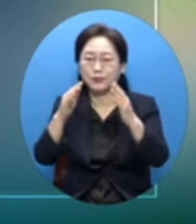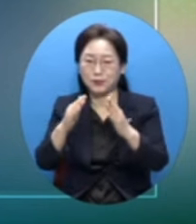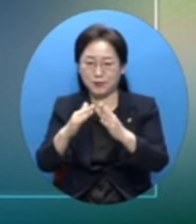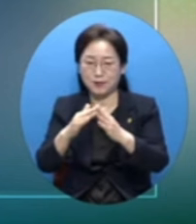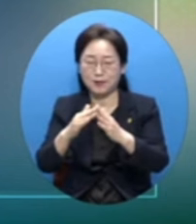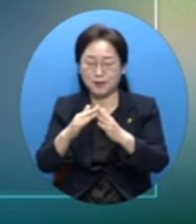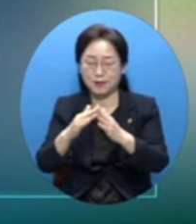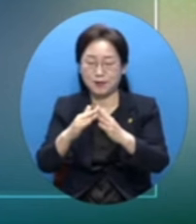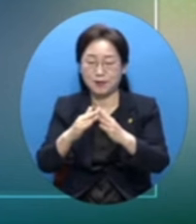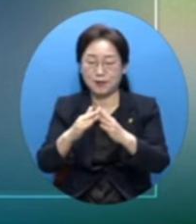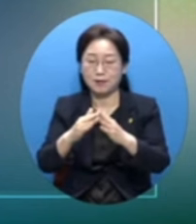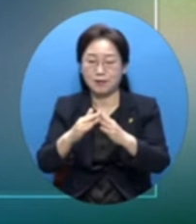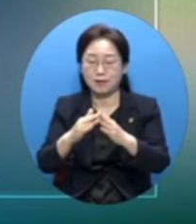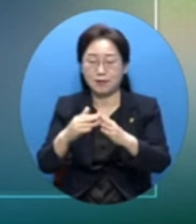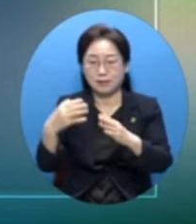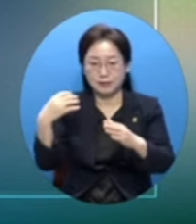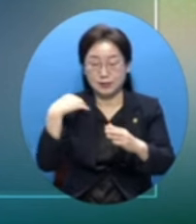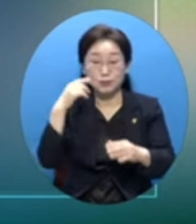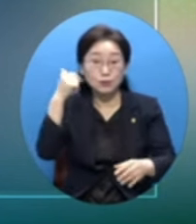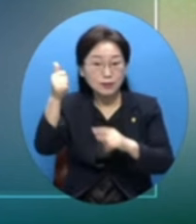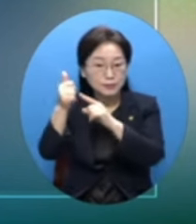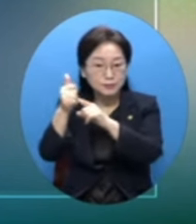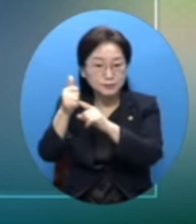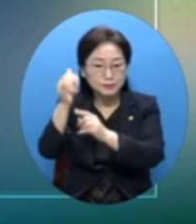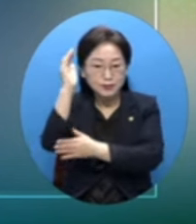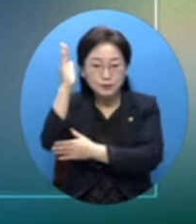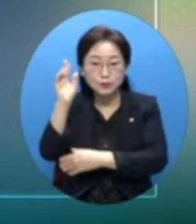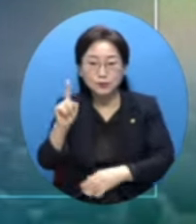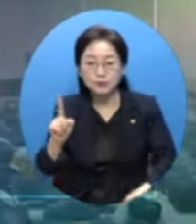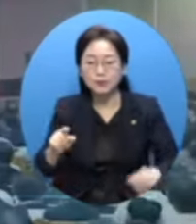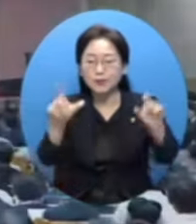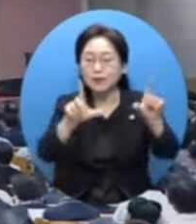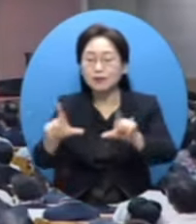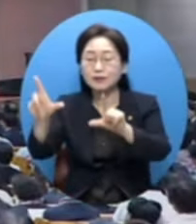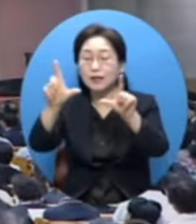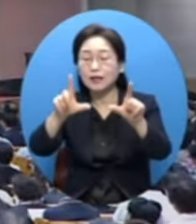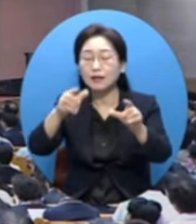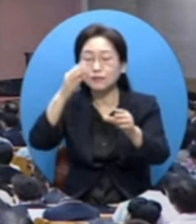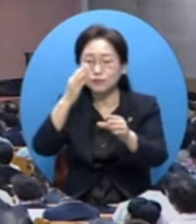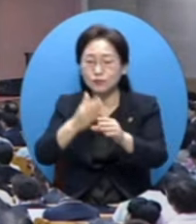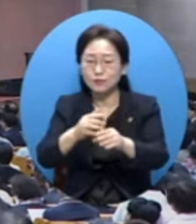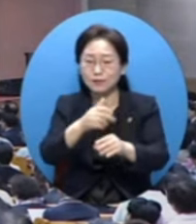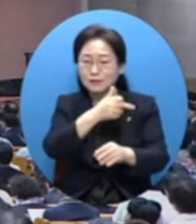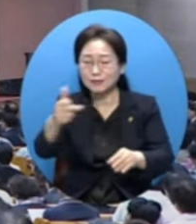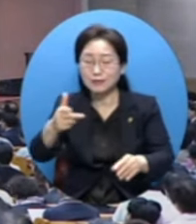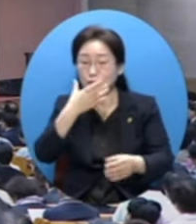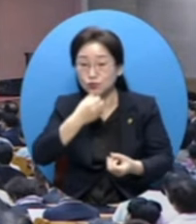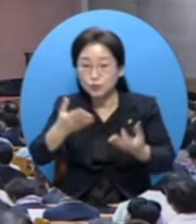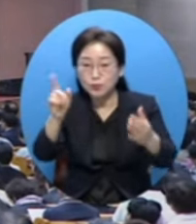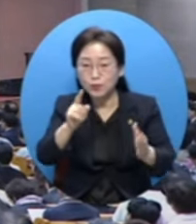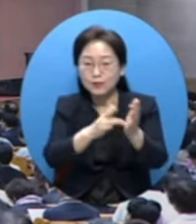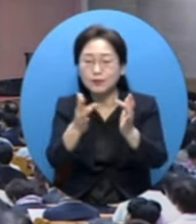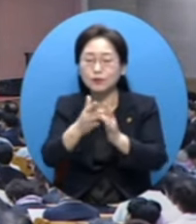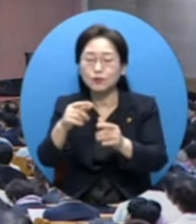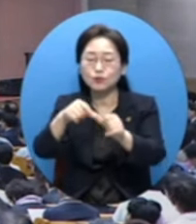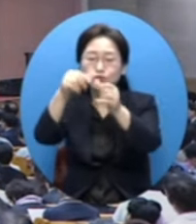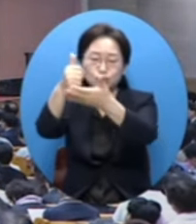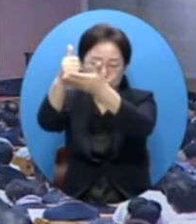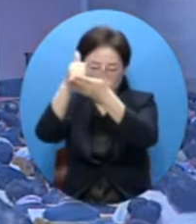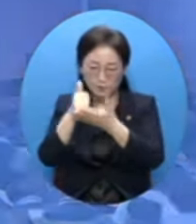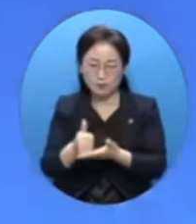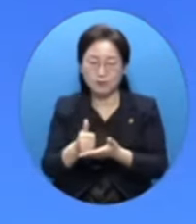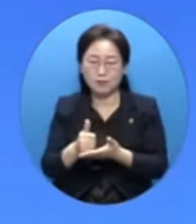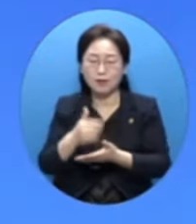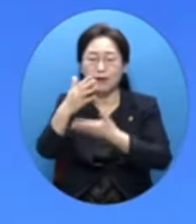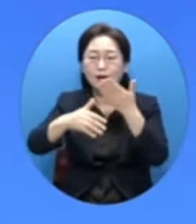끼치는 교회인데 목사님이 늘 강조하시는 것이 있습니다. 삶에서 가장 큰 축복은 예수님을 구세주로 모신 것이다. 그래서 하나님과